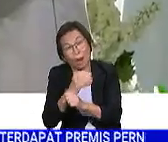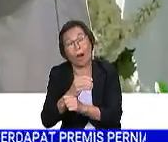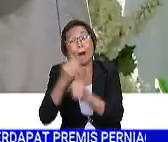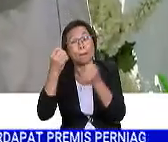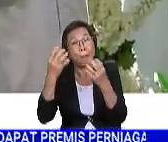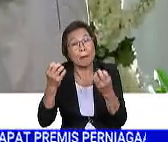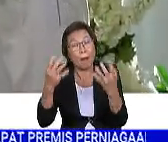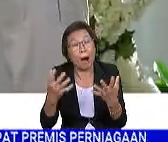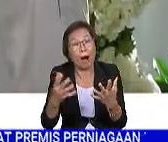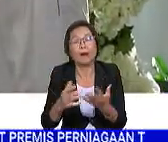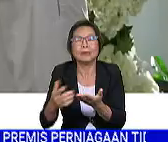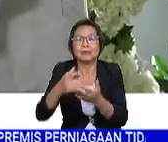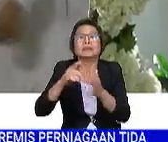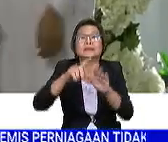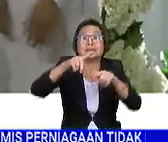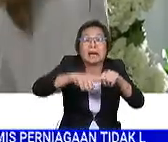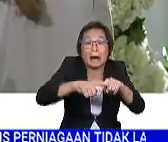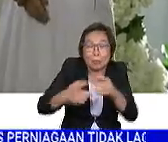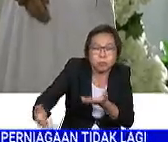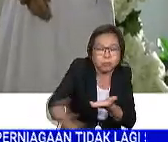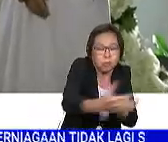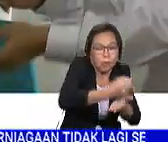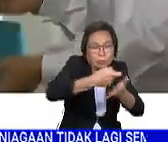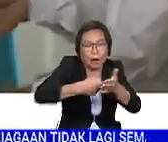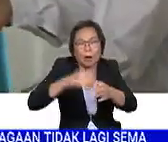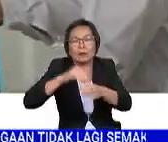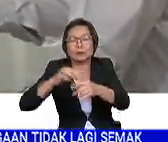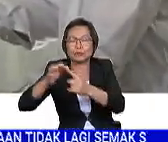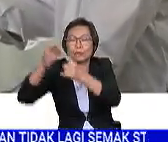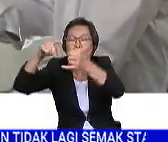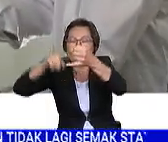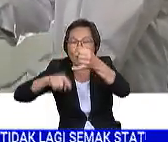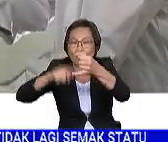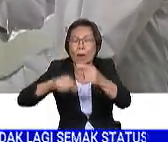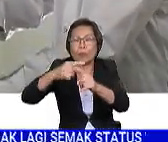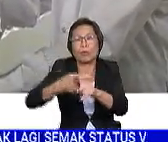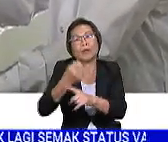mempengaruhi prestasi jumlah kutipan zakat, terutamanya pada penghujung bulan Disember.